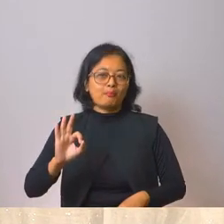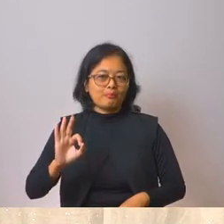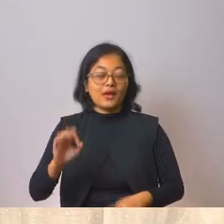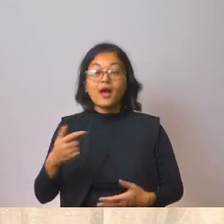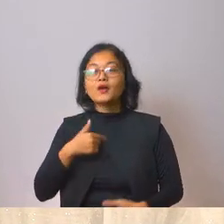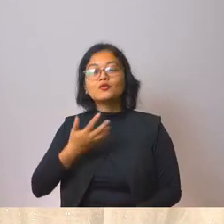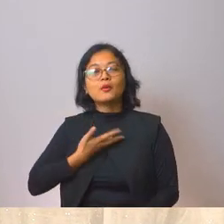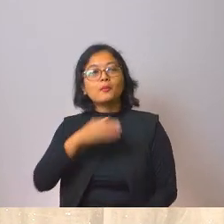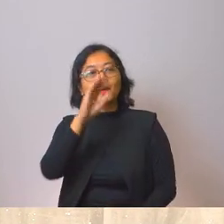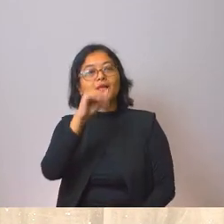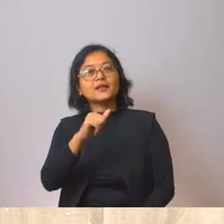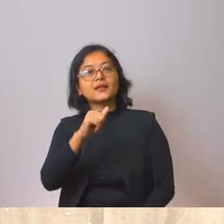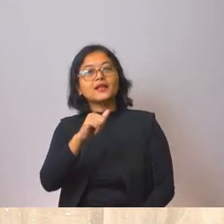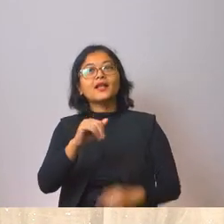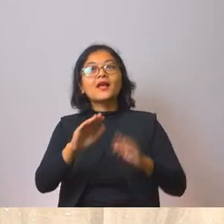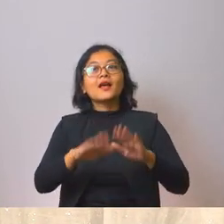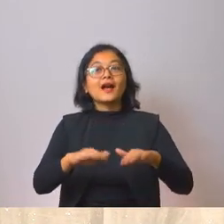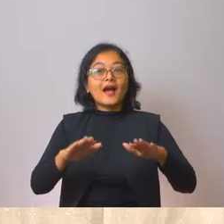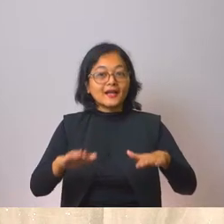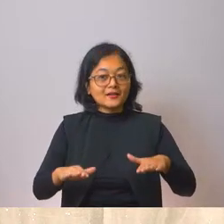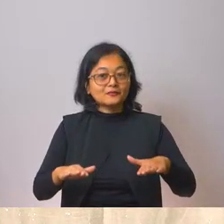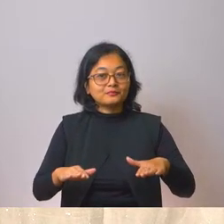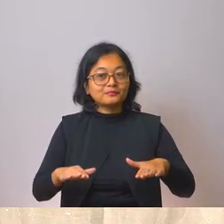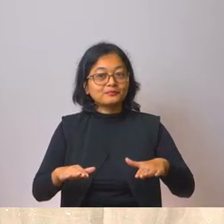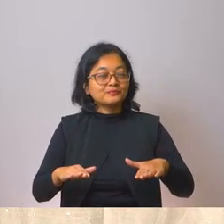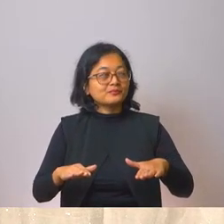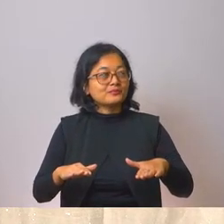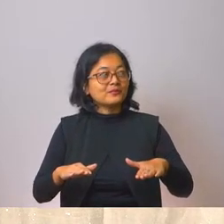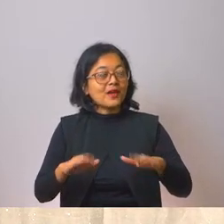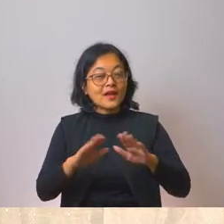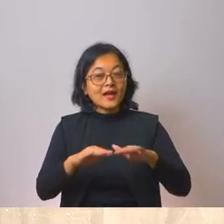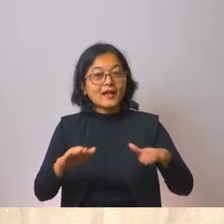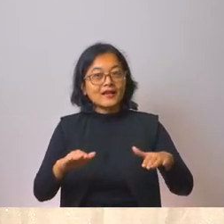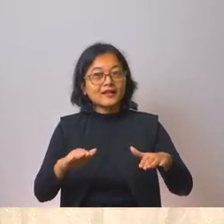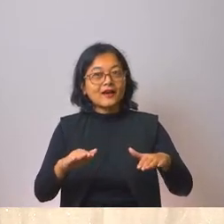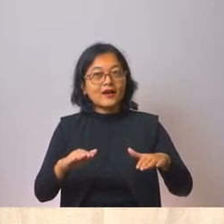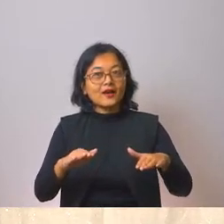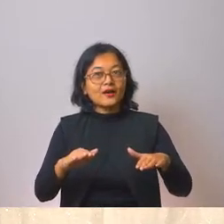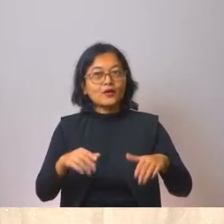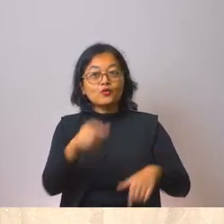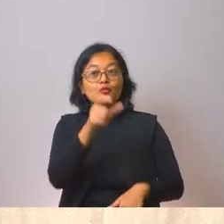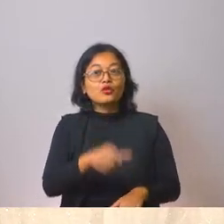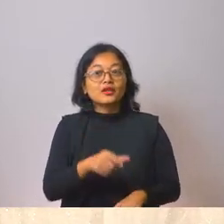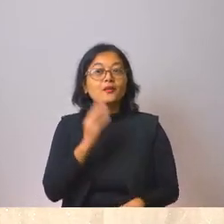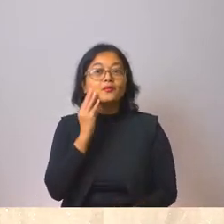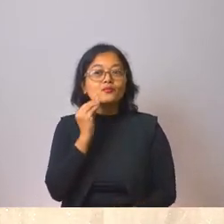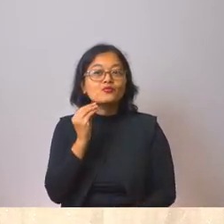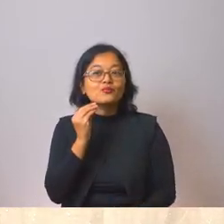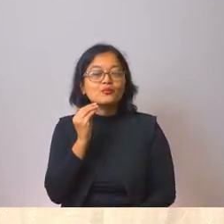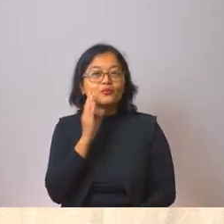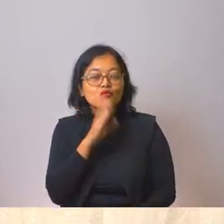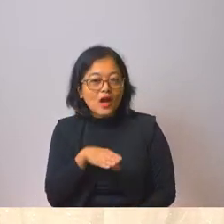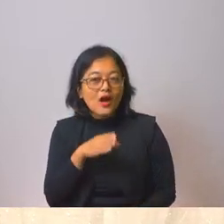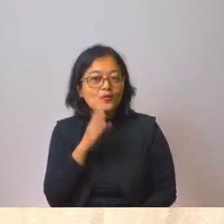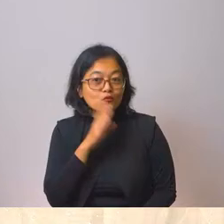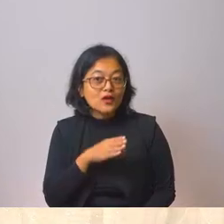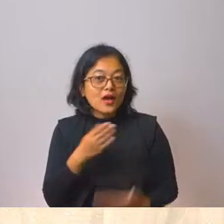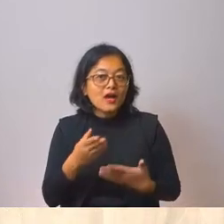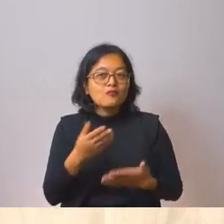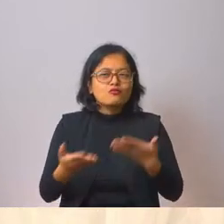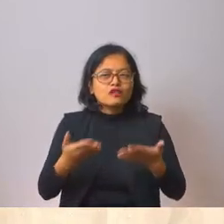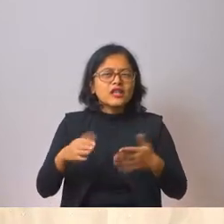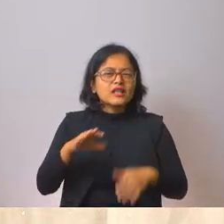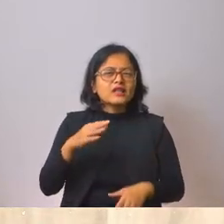ini, yang usianya mirip seperti Yesus lah, ya, ketika berada di Bait Allah pada saat